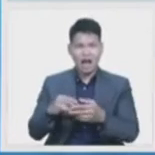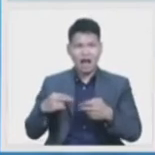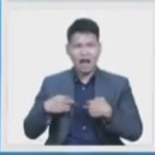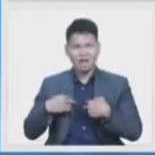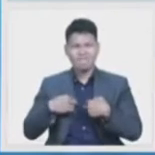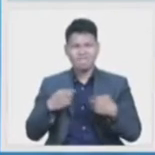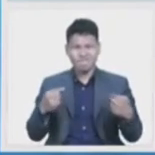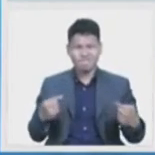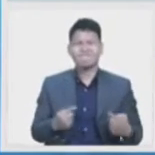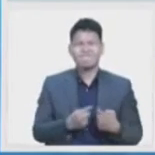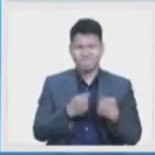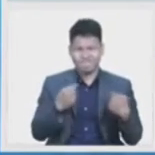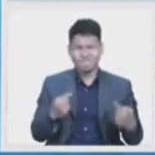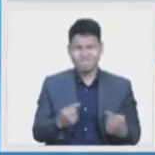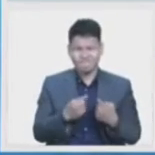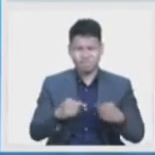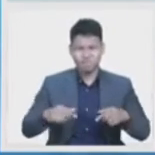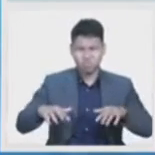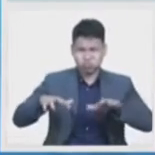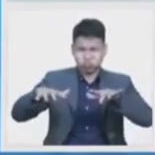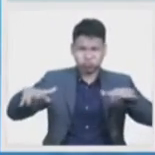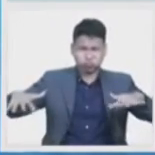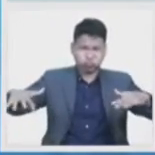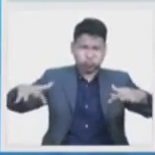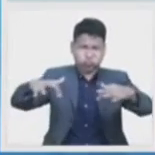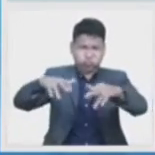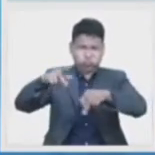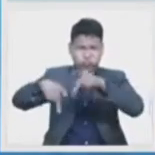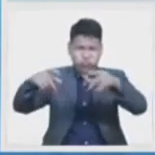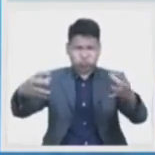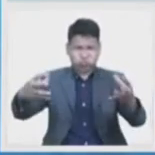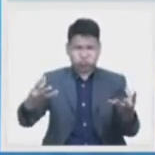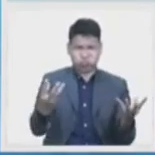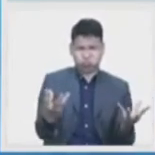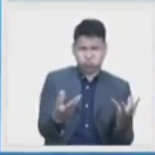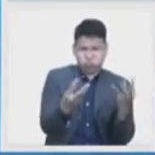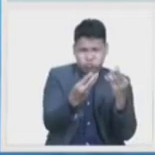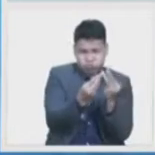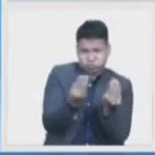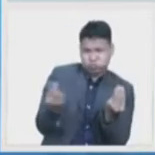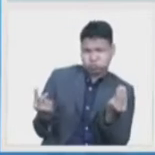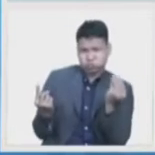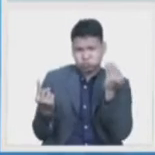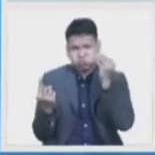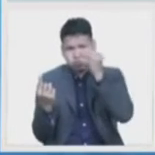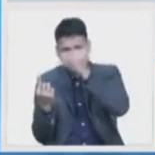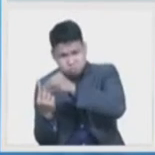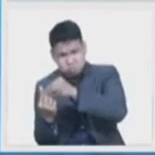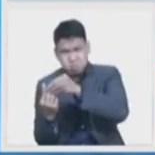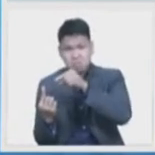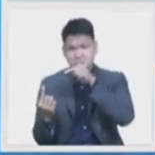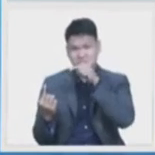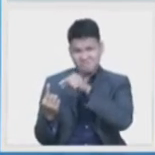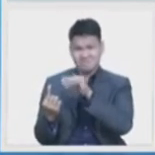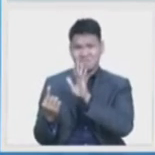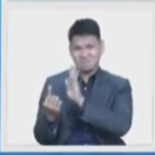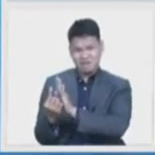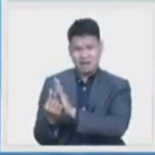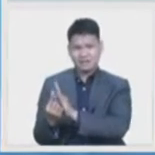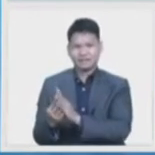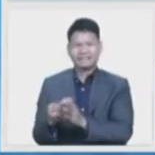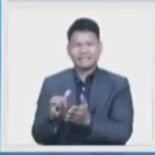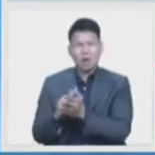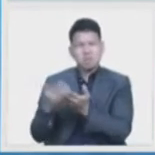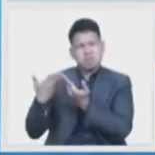ang sala, sa tanan nga mga katauhan, was laid on him. Isaiah 53:6. So, grabe